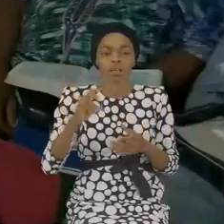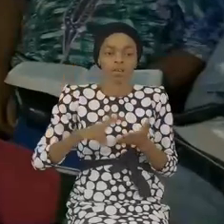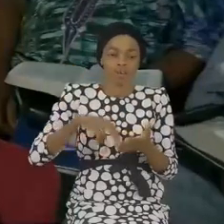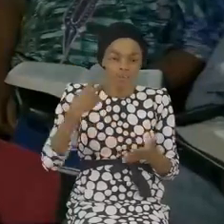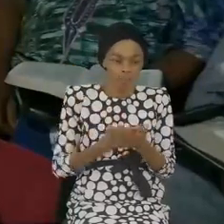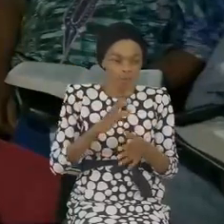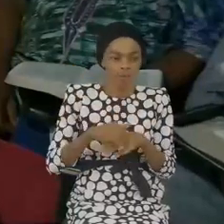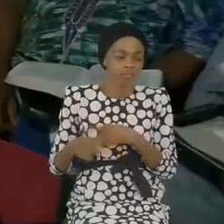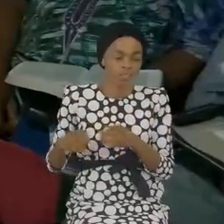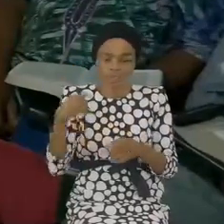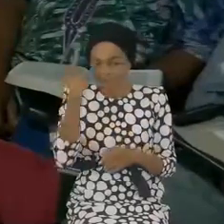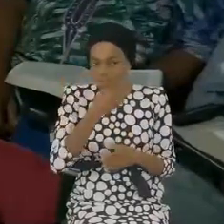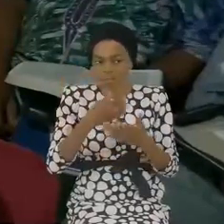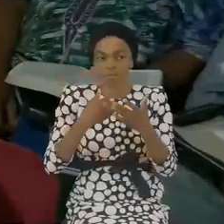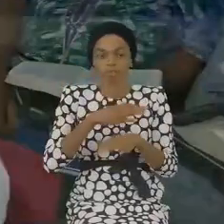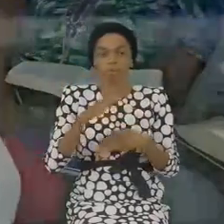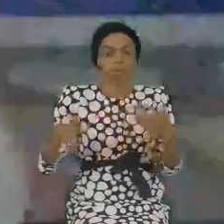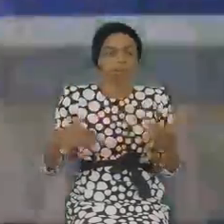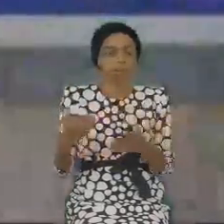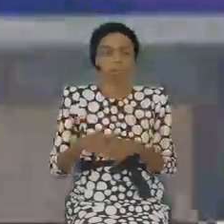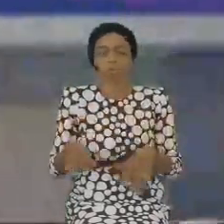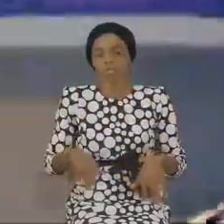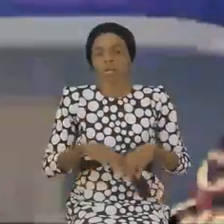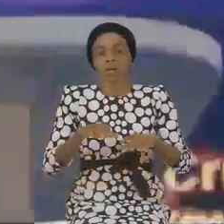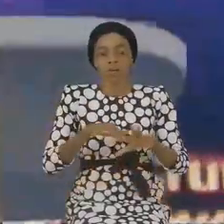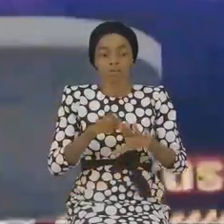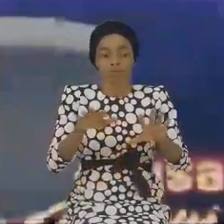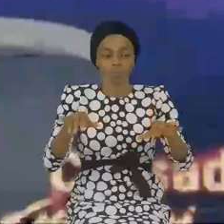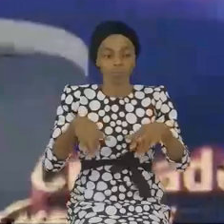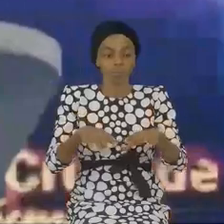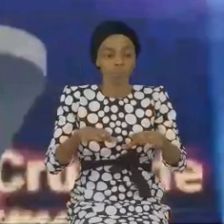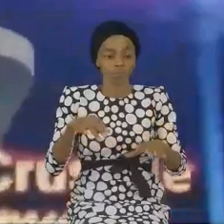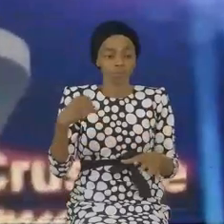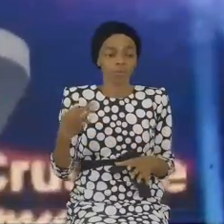de toute l'assemblée réunie des enfants d'Israël.